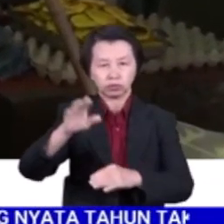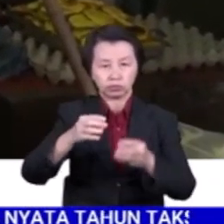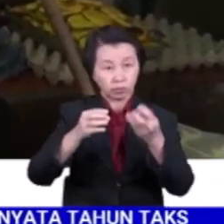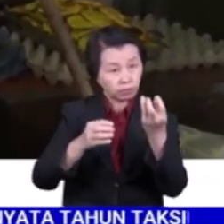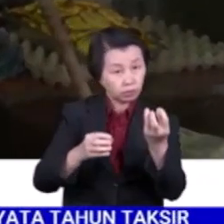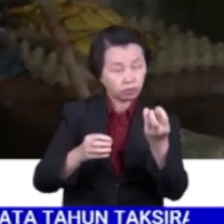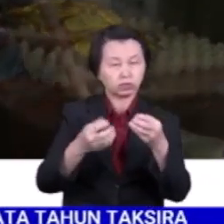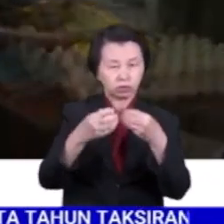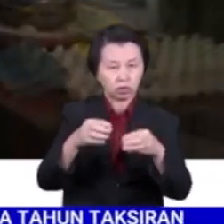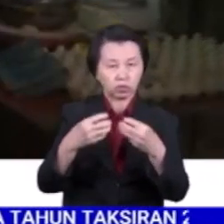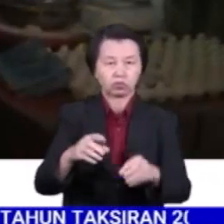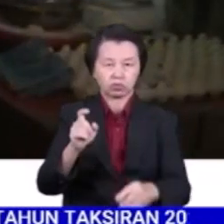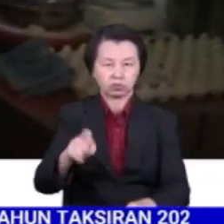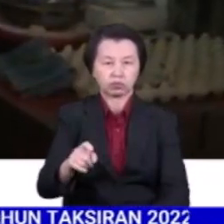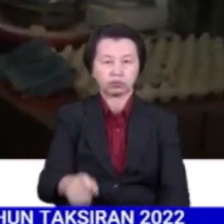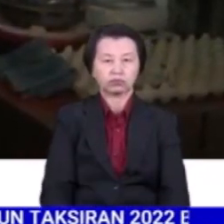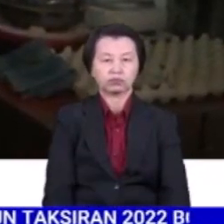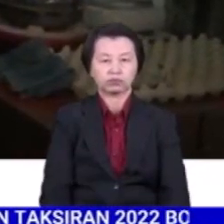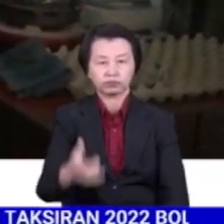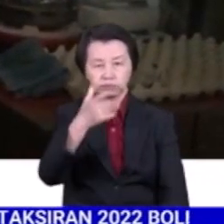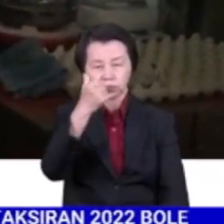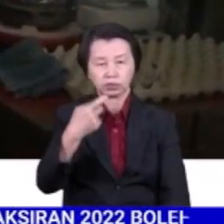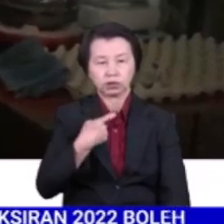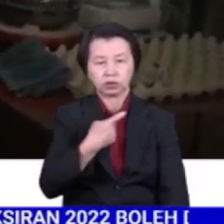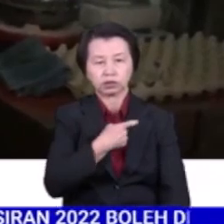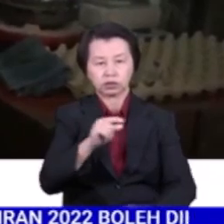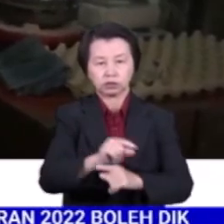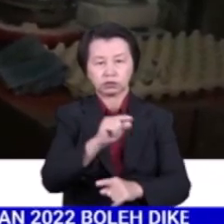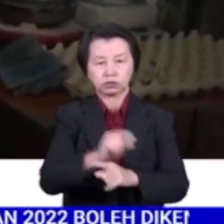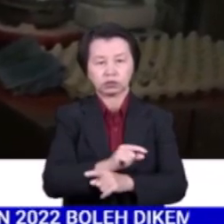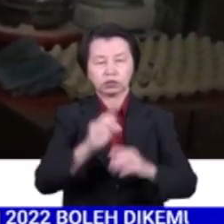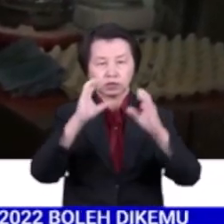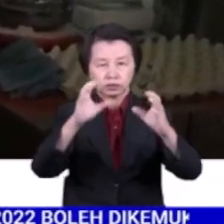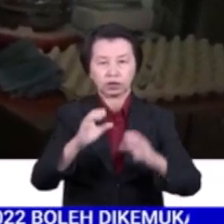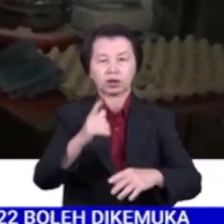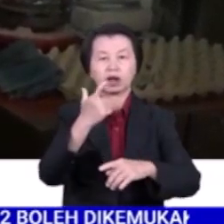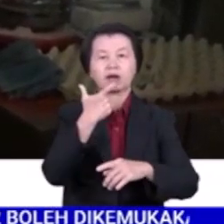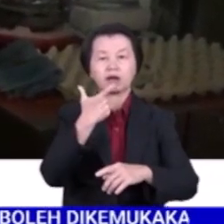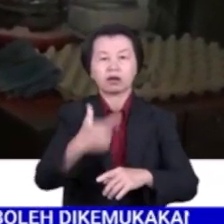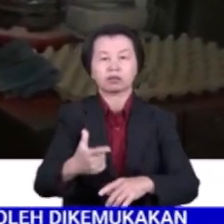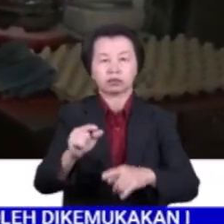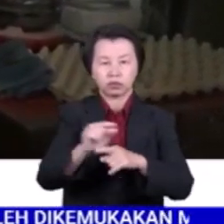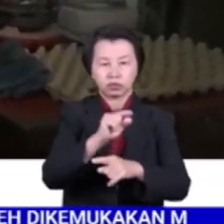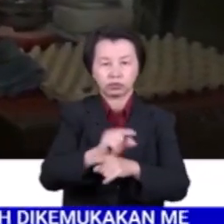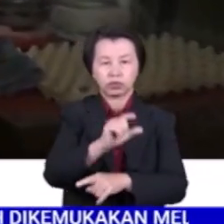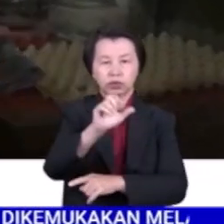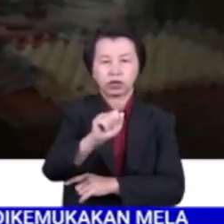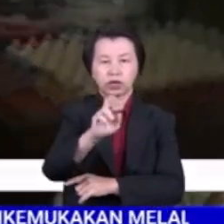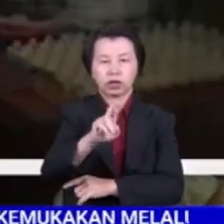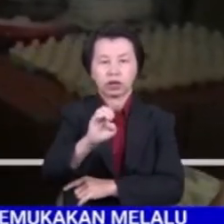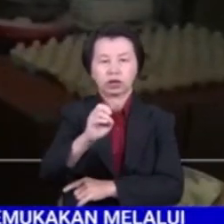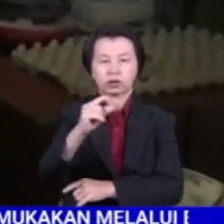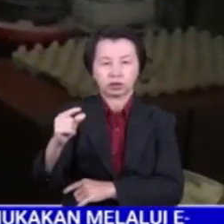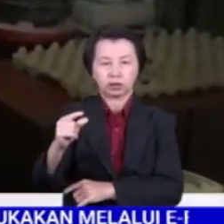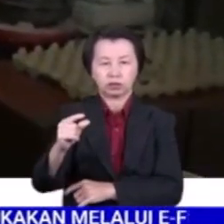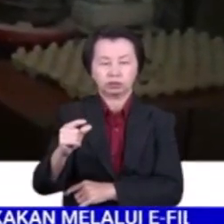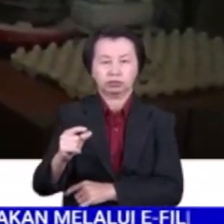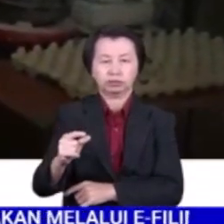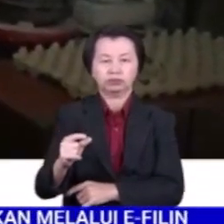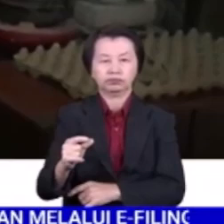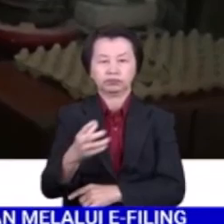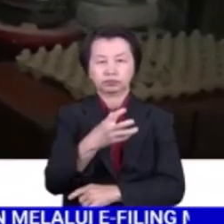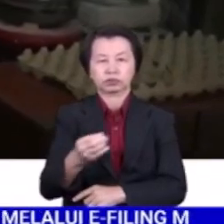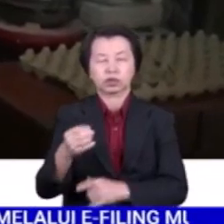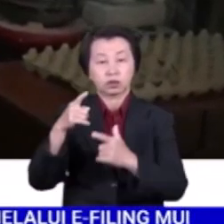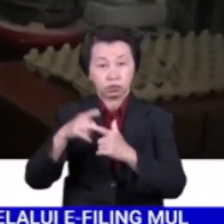500 biji telur. Pasal dia kita guna tradisional dia pakai arang dapur kan. Bulan